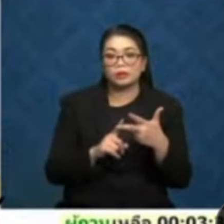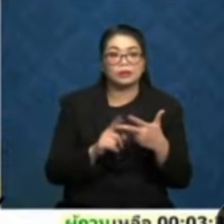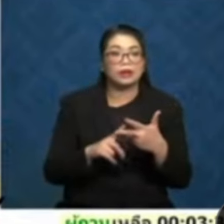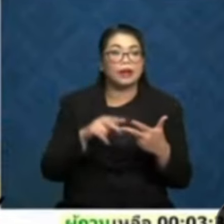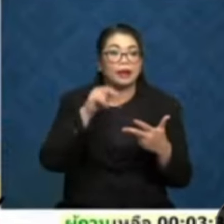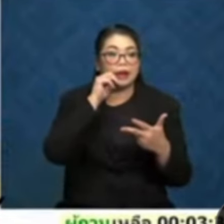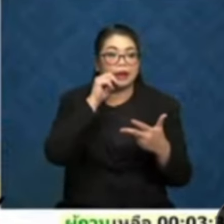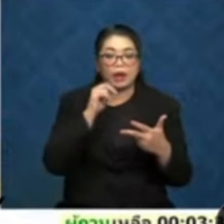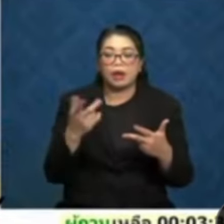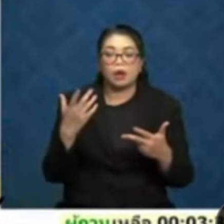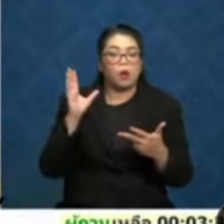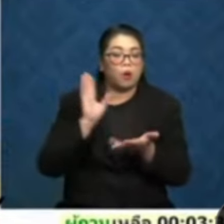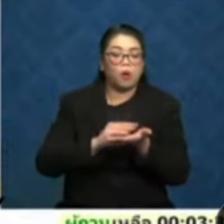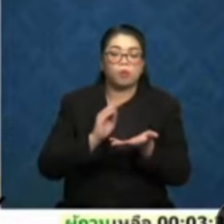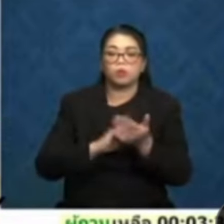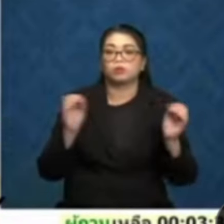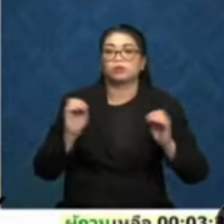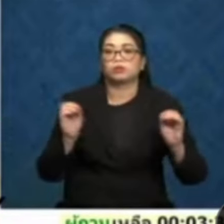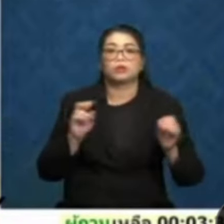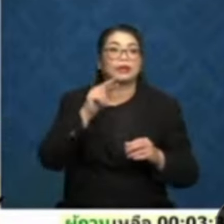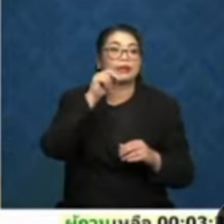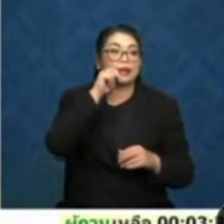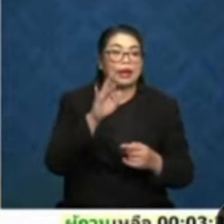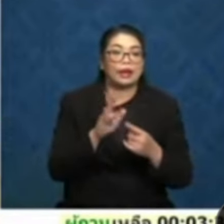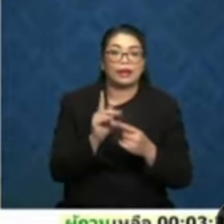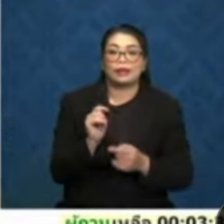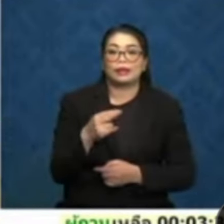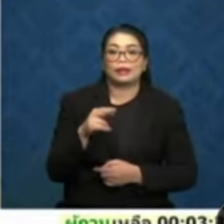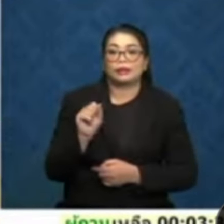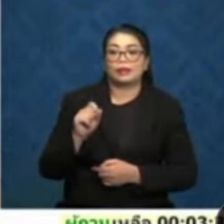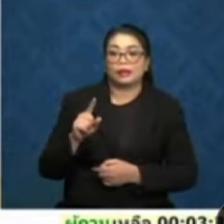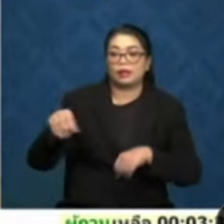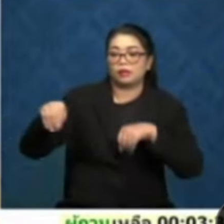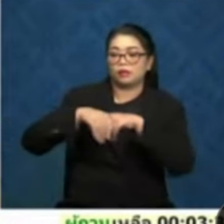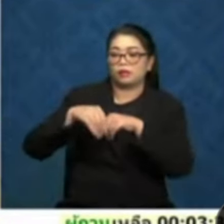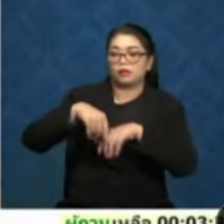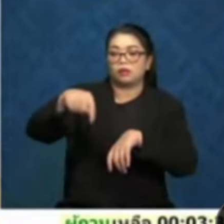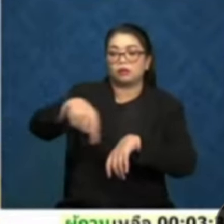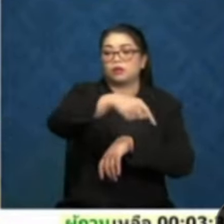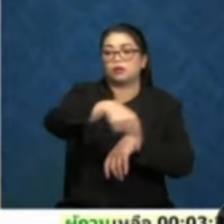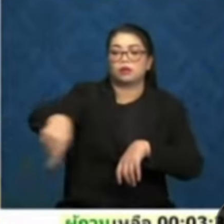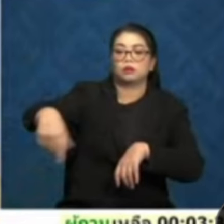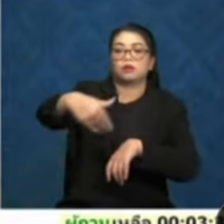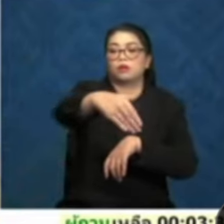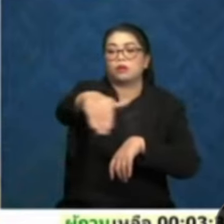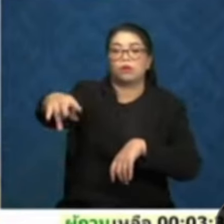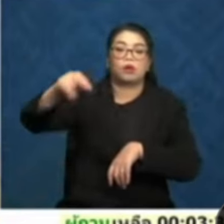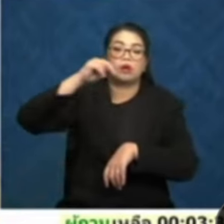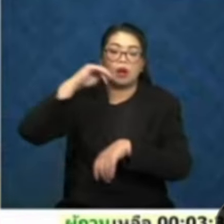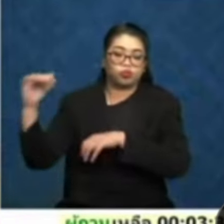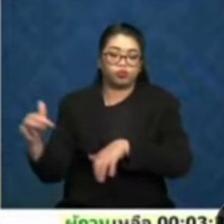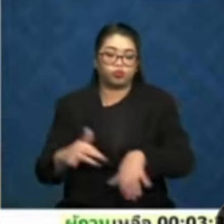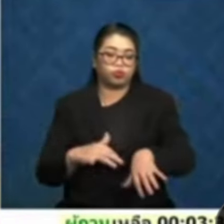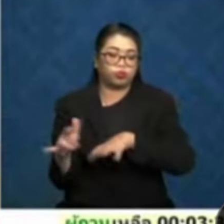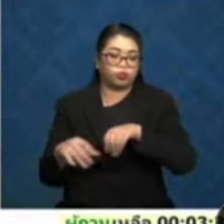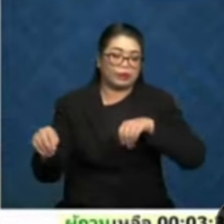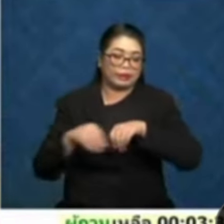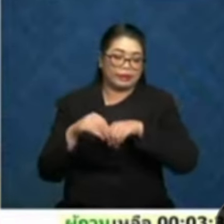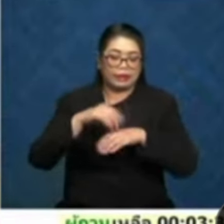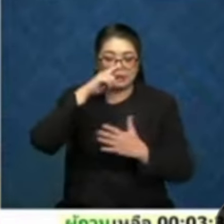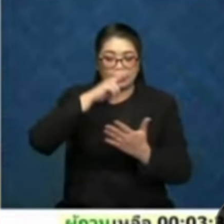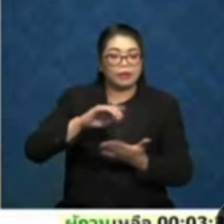รัฐบาลไทยไม่เคยทราบข้อมูลมาก่อนครับว่าประเทศข้างเคียงเรามีการปล่อยน้ำนะครับลงมาที่สู่